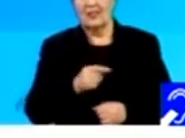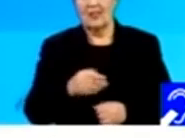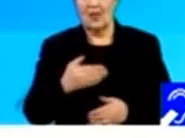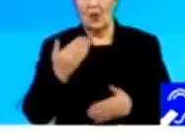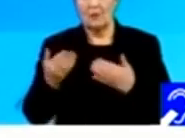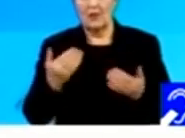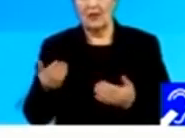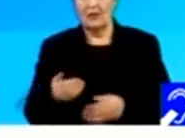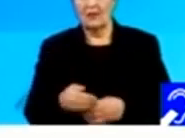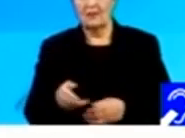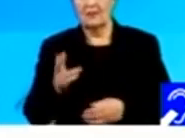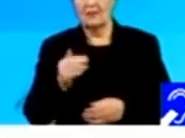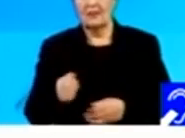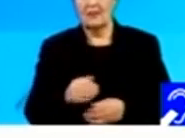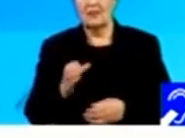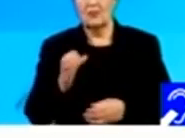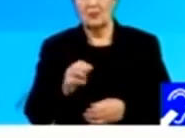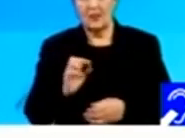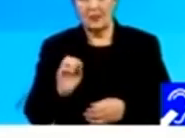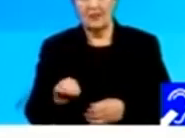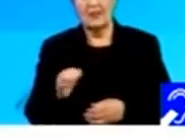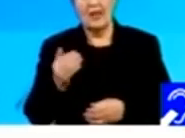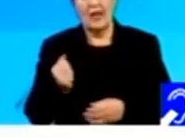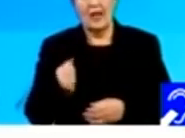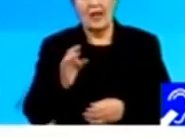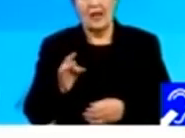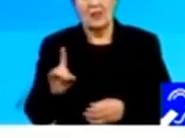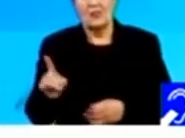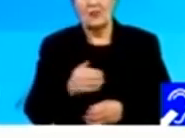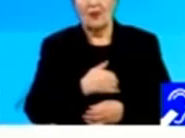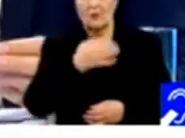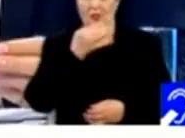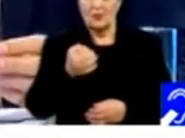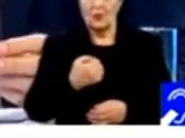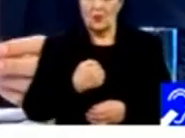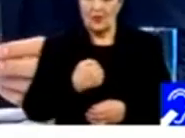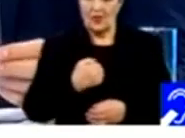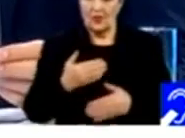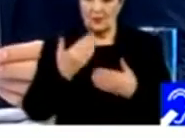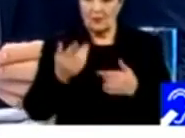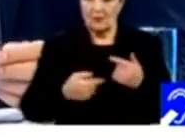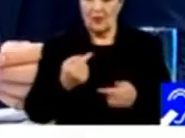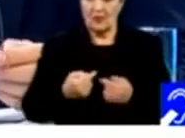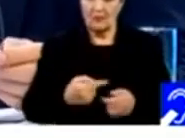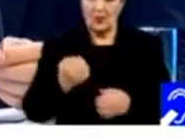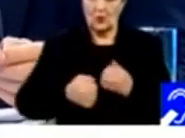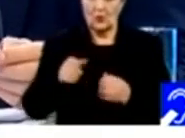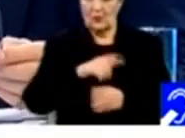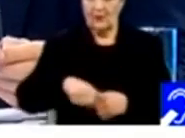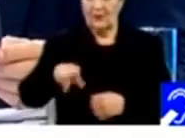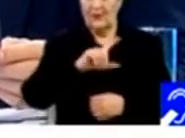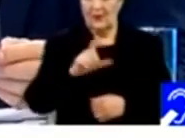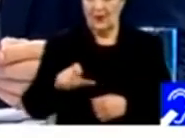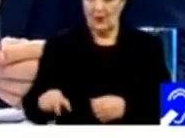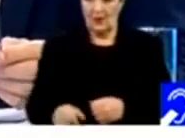trucuri ieftine legate de acest subiect, dar ceea ce vreau să spun eu este că m-am adresat în permanență tuturor locuitorilor